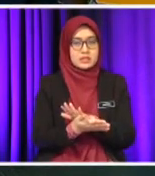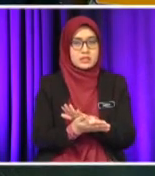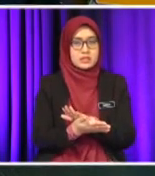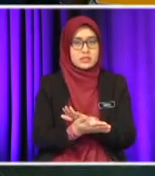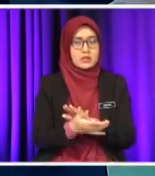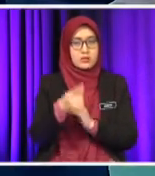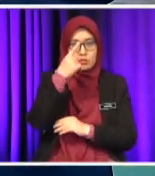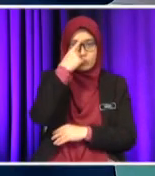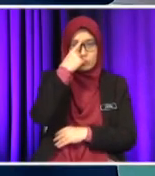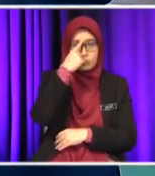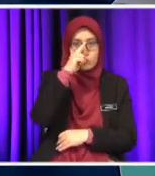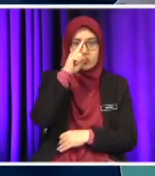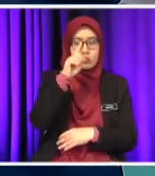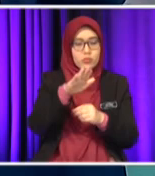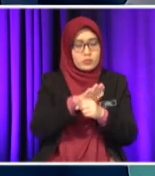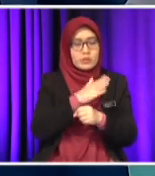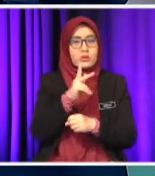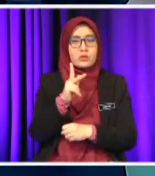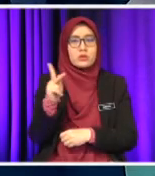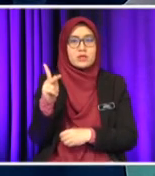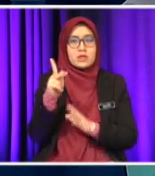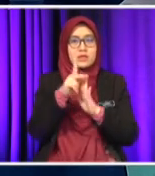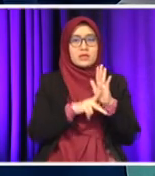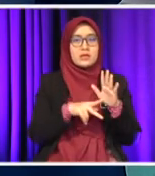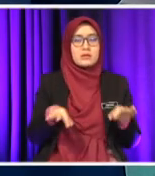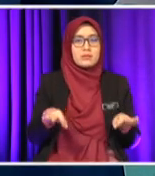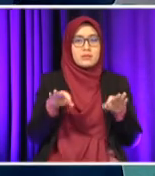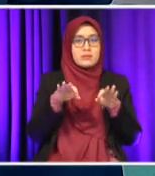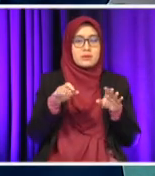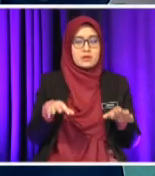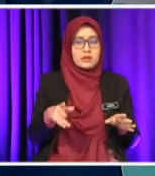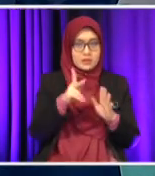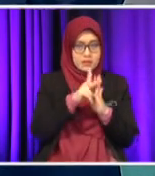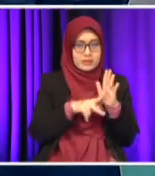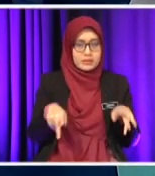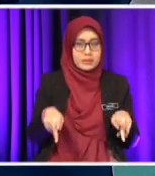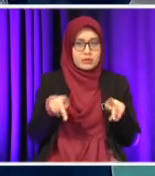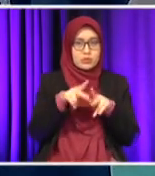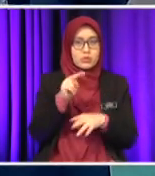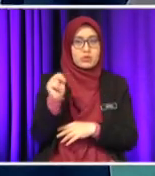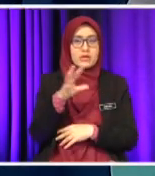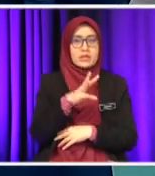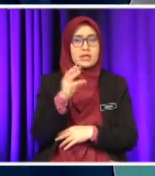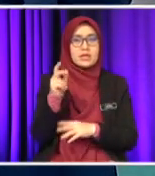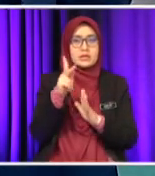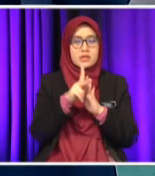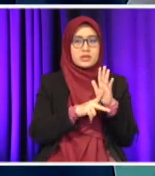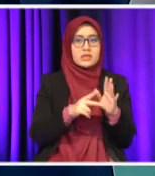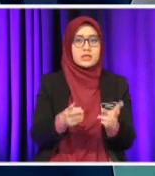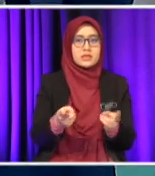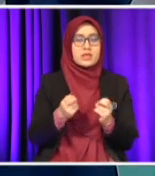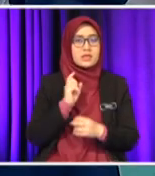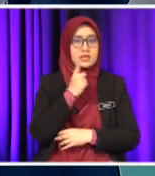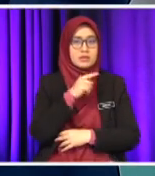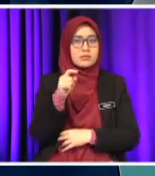untuk memenuhi kepulauan dan kehendak tadi kita dah merancang pada peringkat awal rekabentuk di